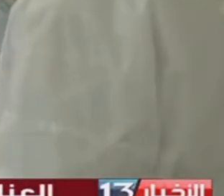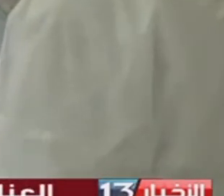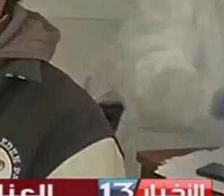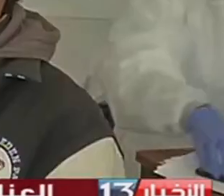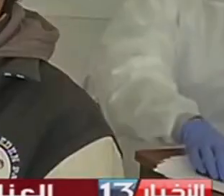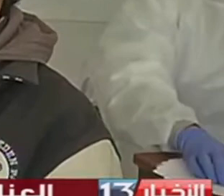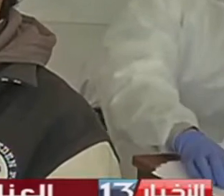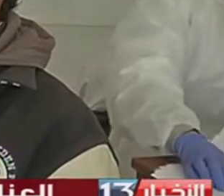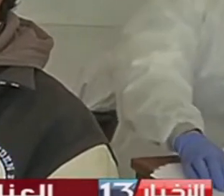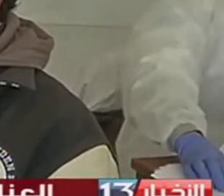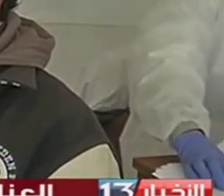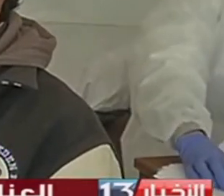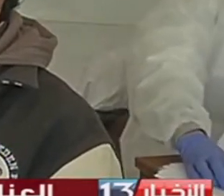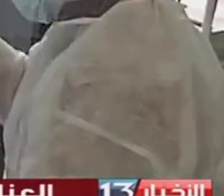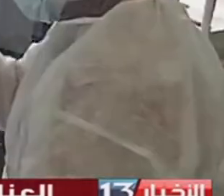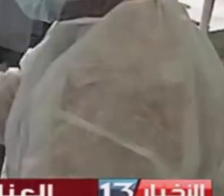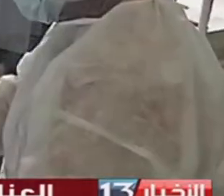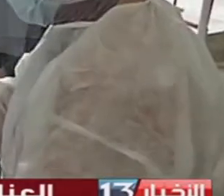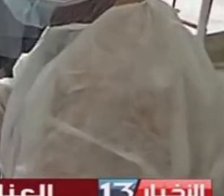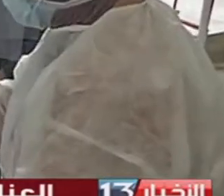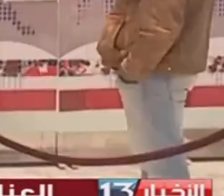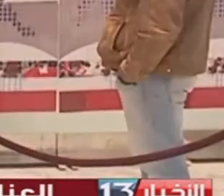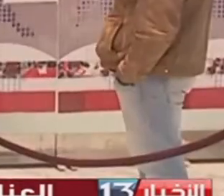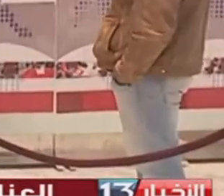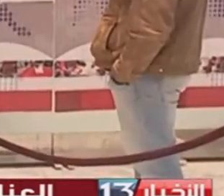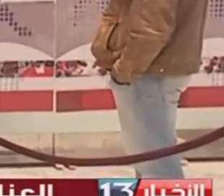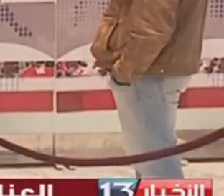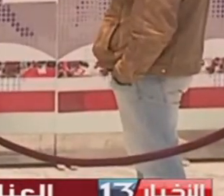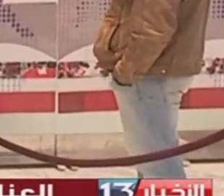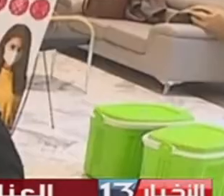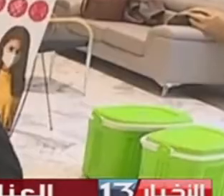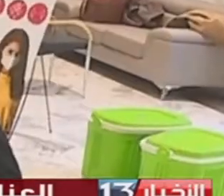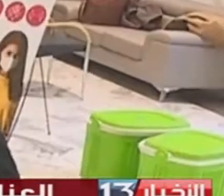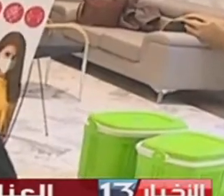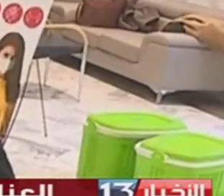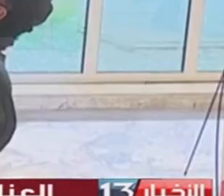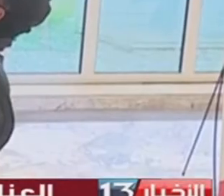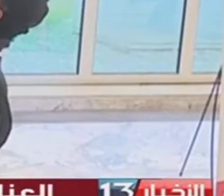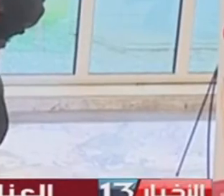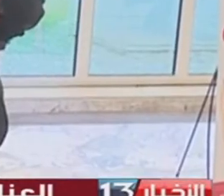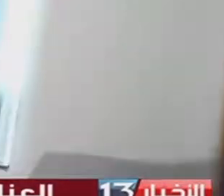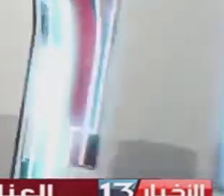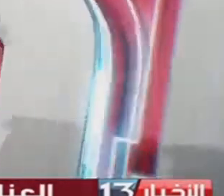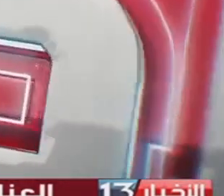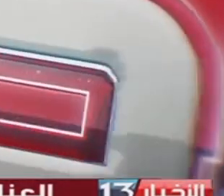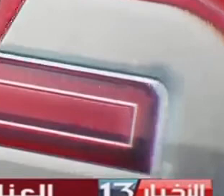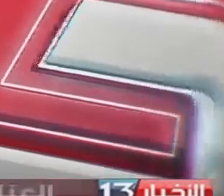عدد المصابين، والمدير الجهوي للصحة بتونس يرجع الأمر إلى تكثيف التحاليل.